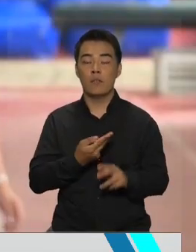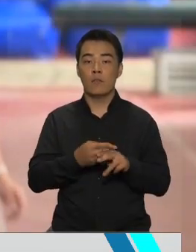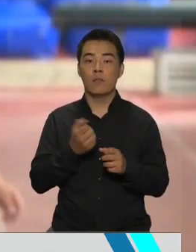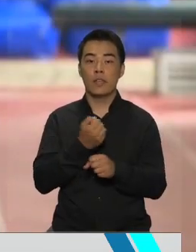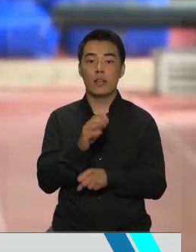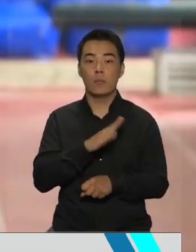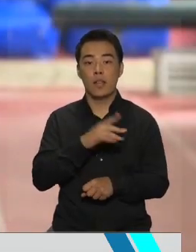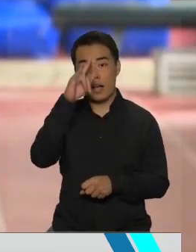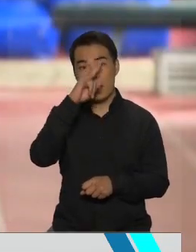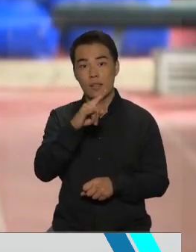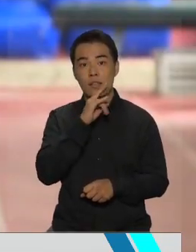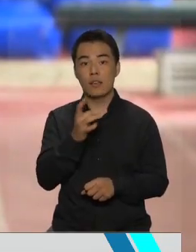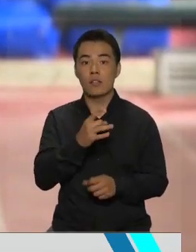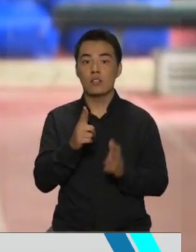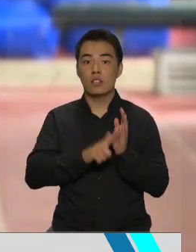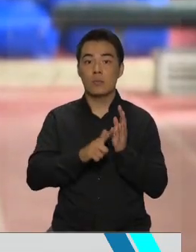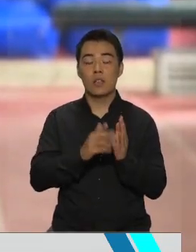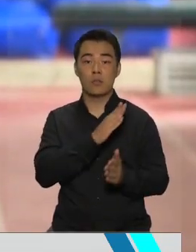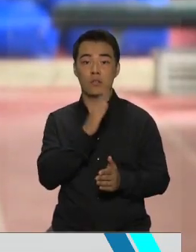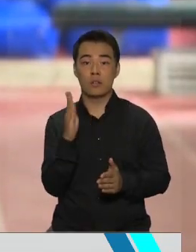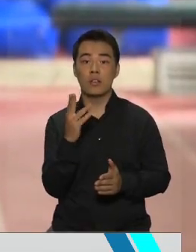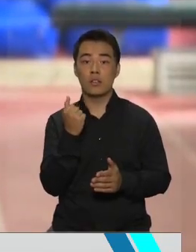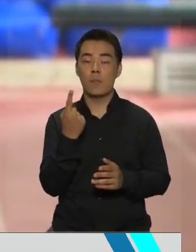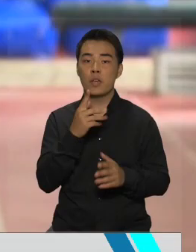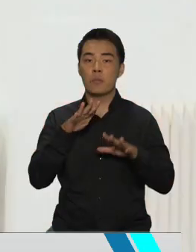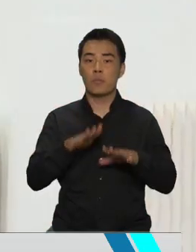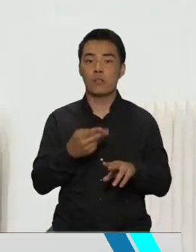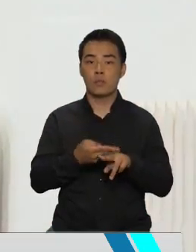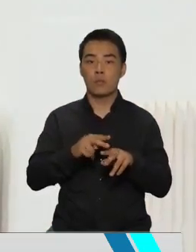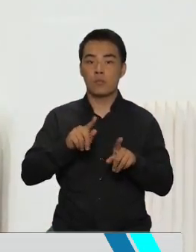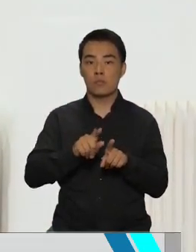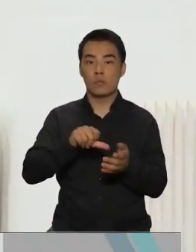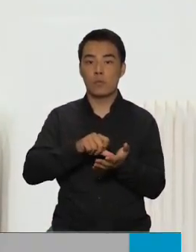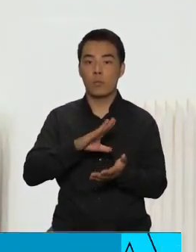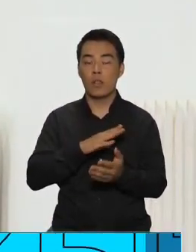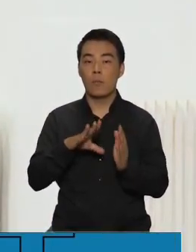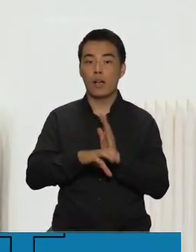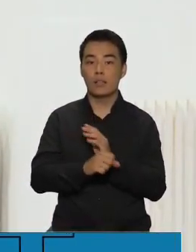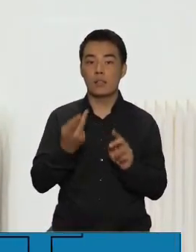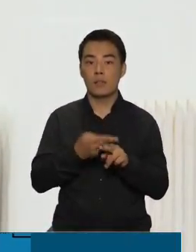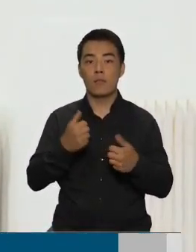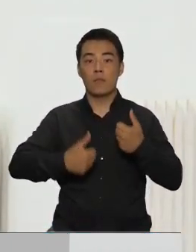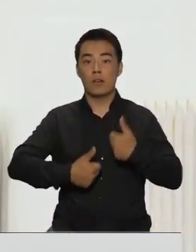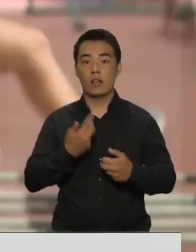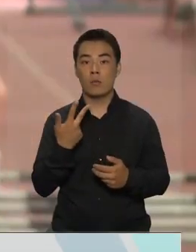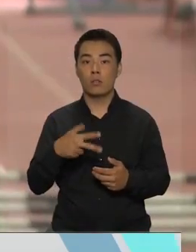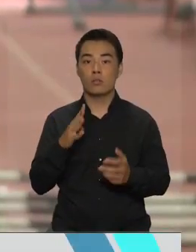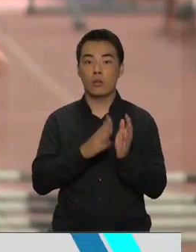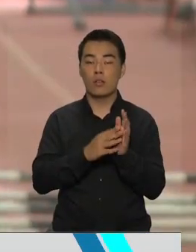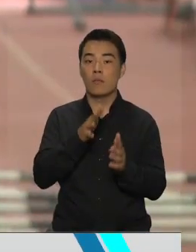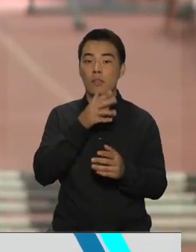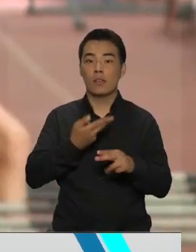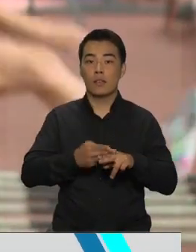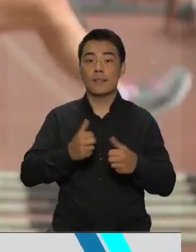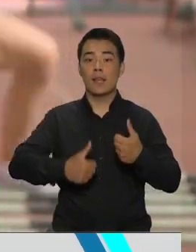Қазақстан республикасында 70-ден асса да бірінші орында тұр. Кешегі соңғы жарыста 35-39 жас аралығында